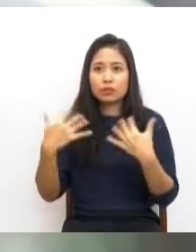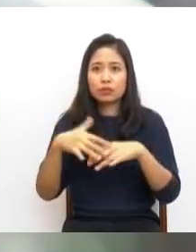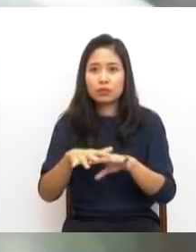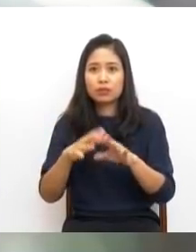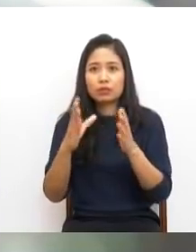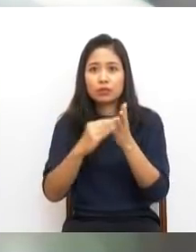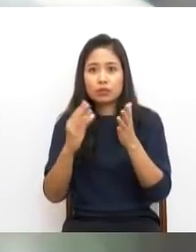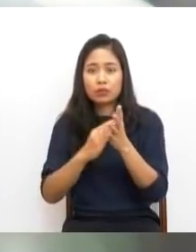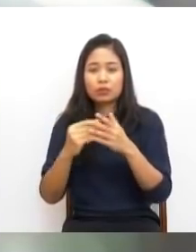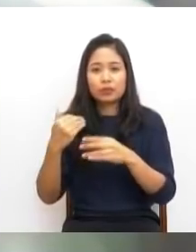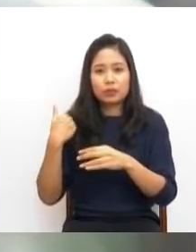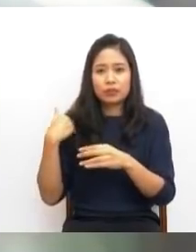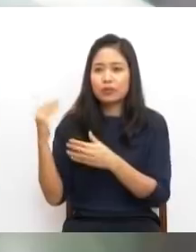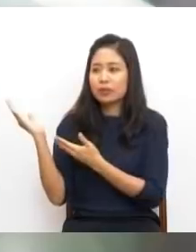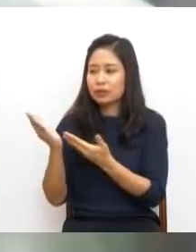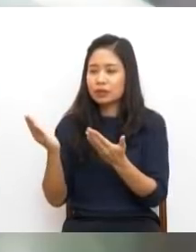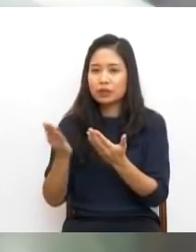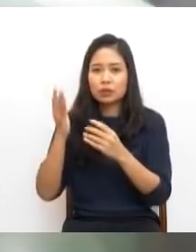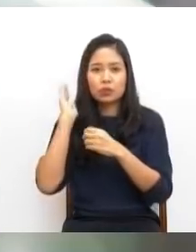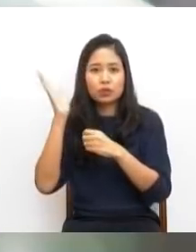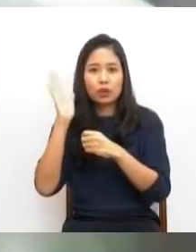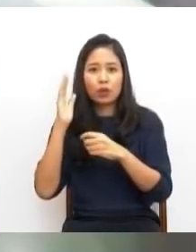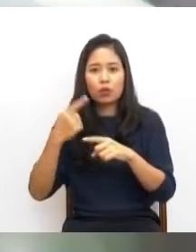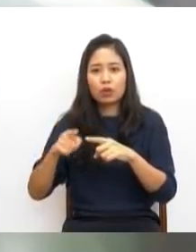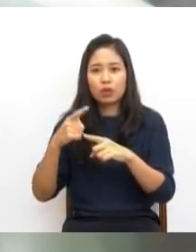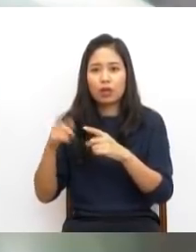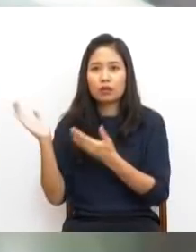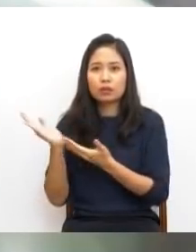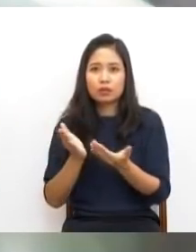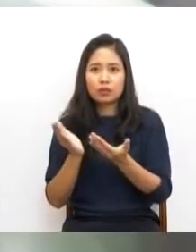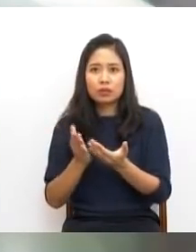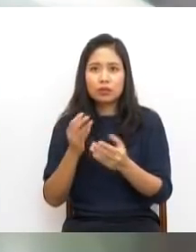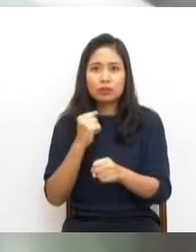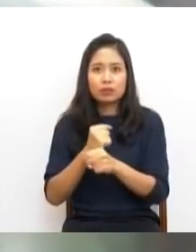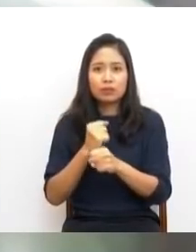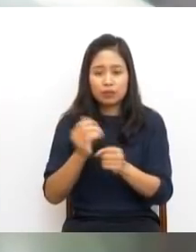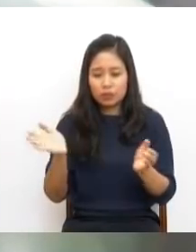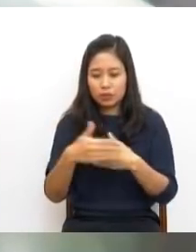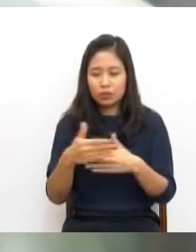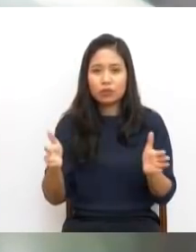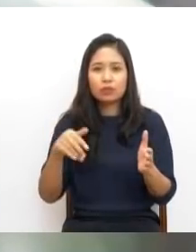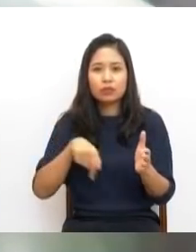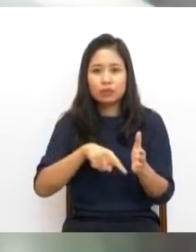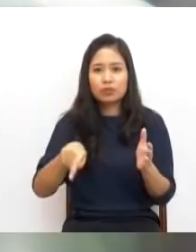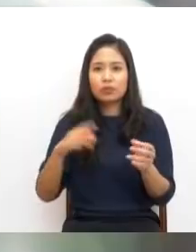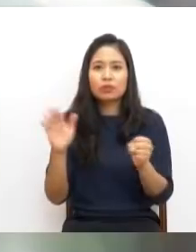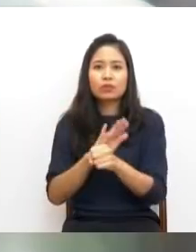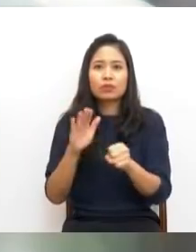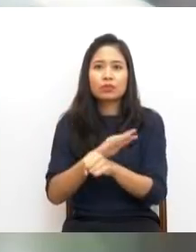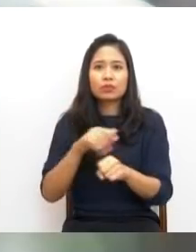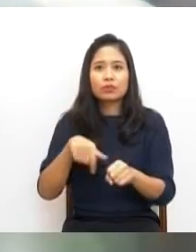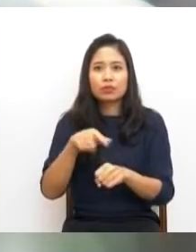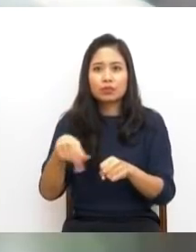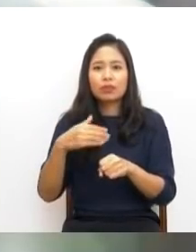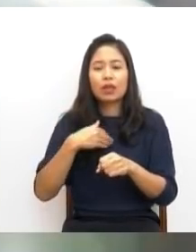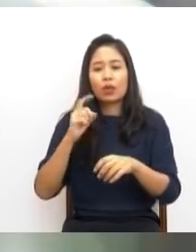ทยากรไปกับเราได้แค่หนึ่งท่านนะคะแต่ว่าในรอบนี้เนี่ยคือไหนๆก็อยู่ในห้องส่งแล้วนะคะแล้วก็ใช้เวลาให้เป็นประโย